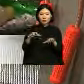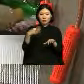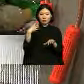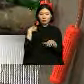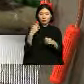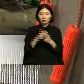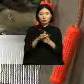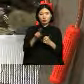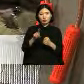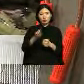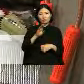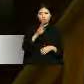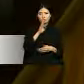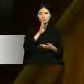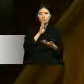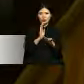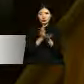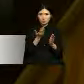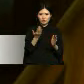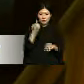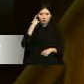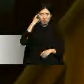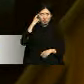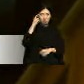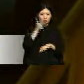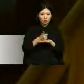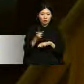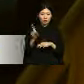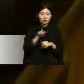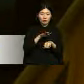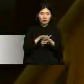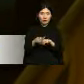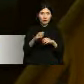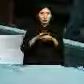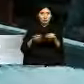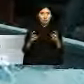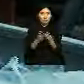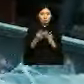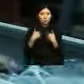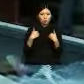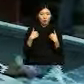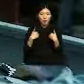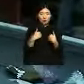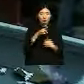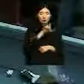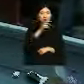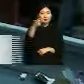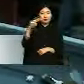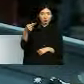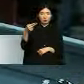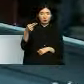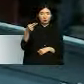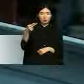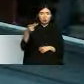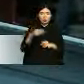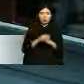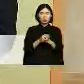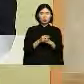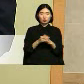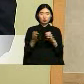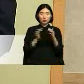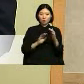생각합니다 이거 진짜 코로 타면 결과적으로 어떤 방식으로 좀 해 발차기를 나와야 될까요 lh 거 이렇게 공공택지